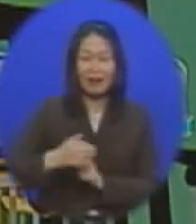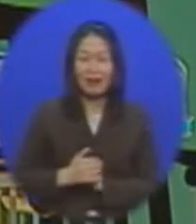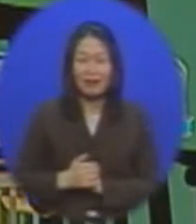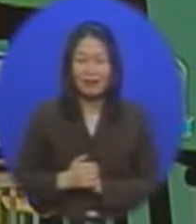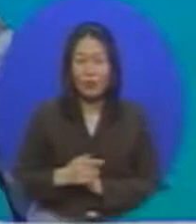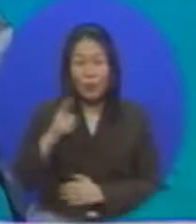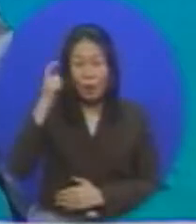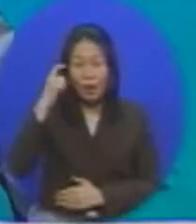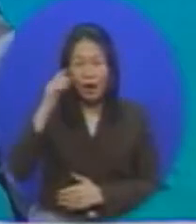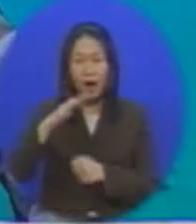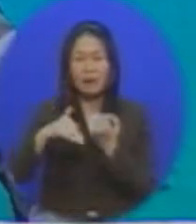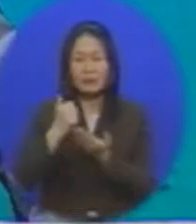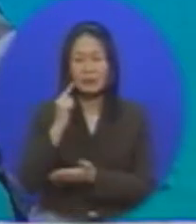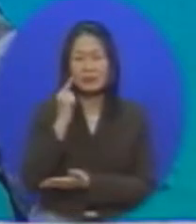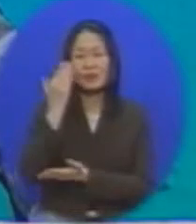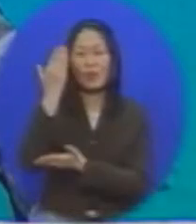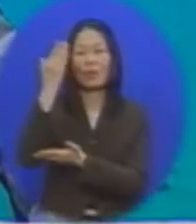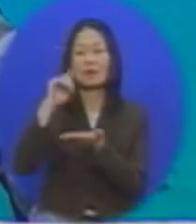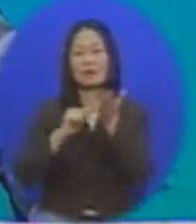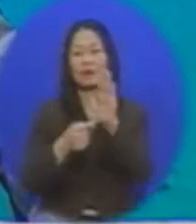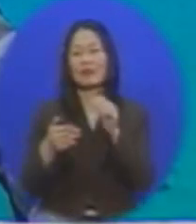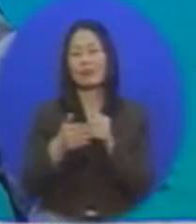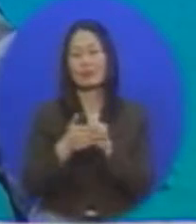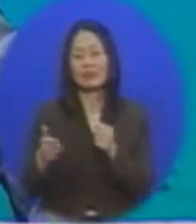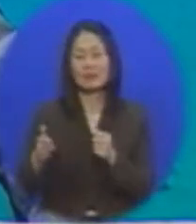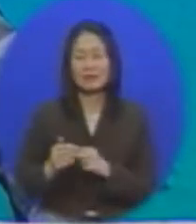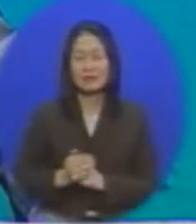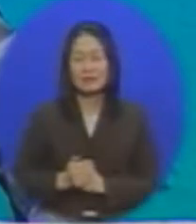하나님의 영광이 드러날 것입니까